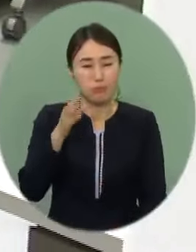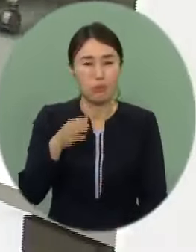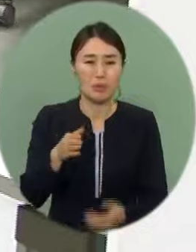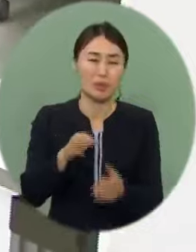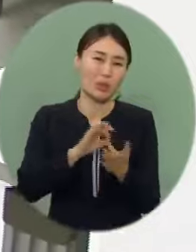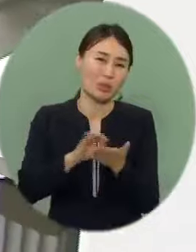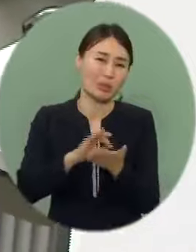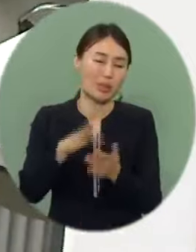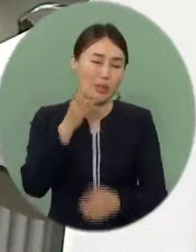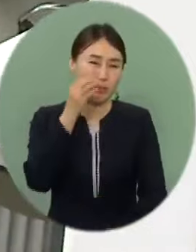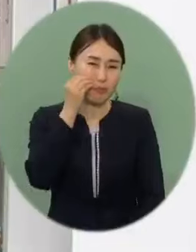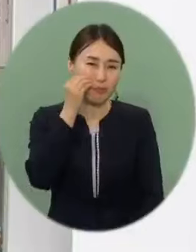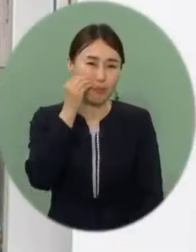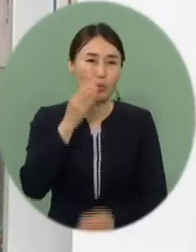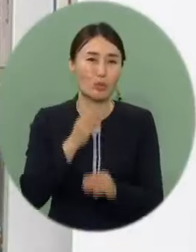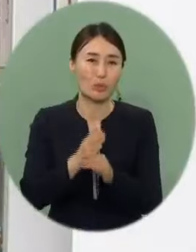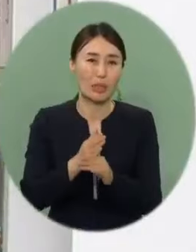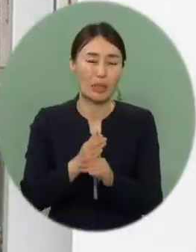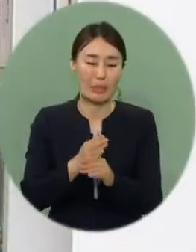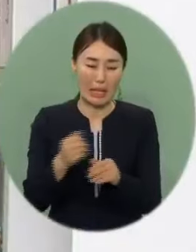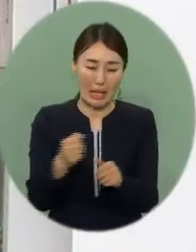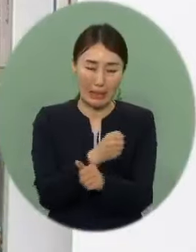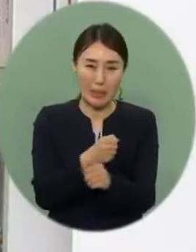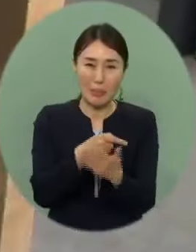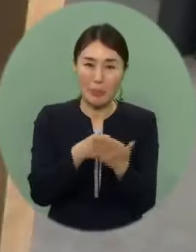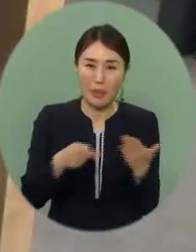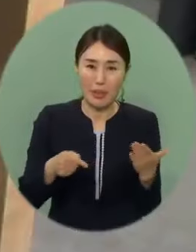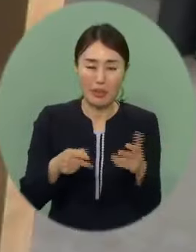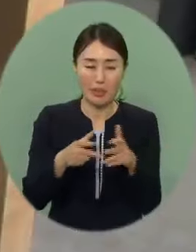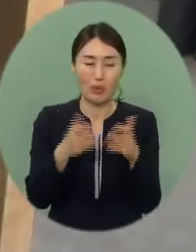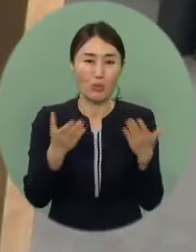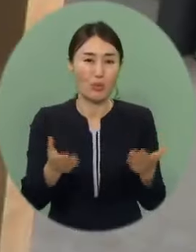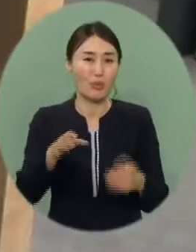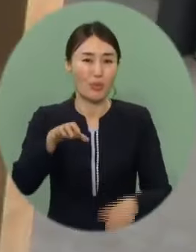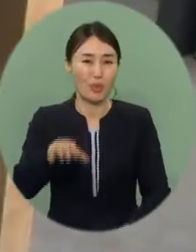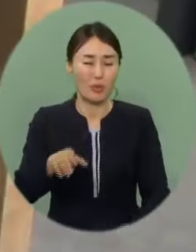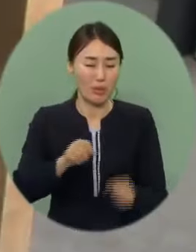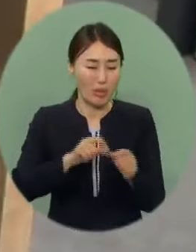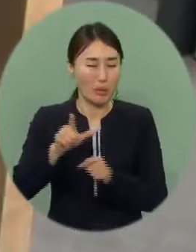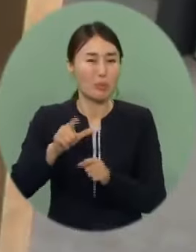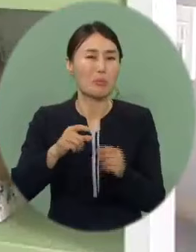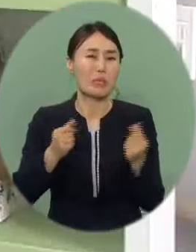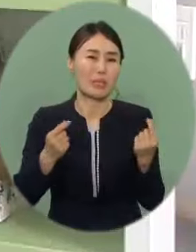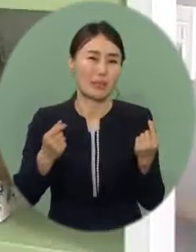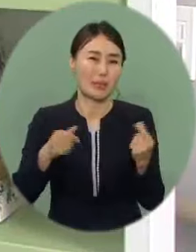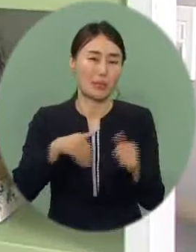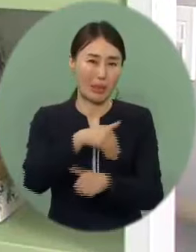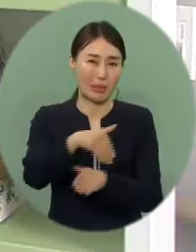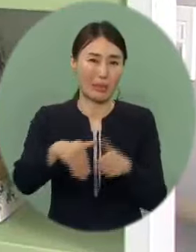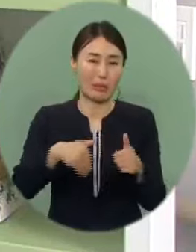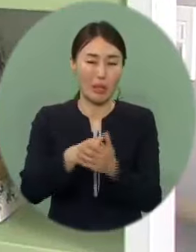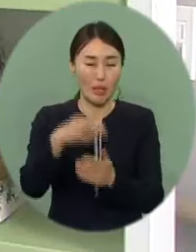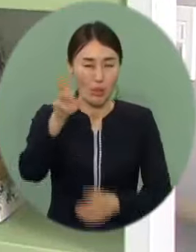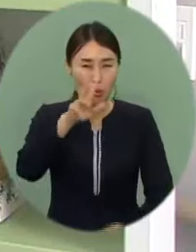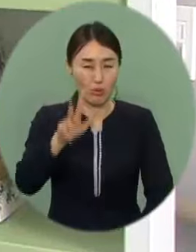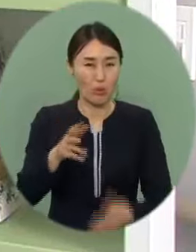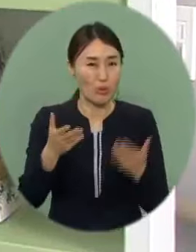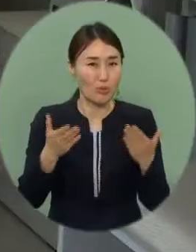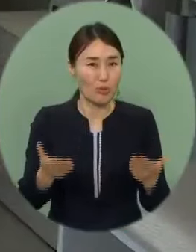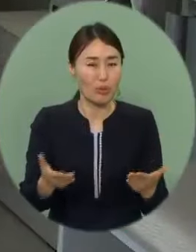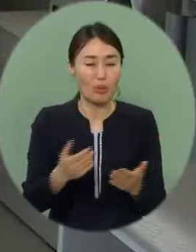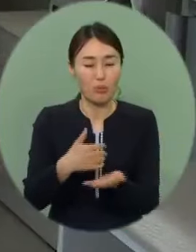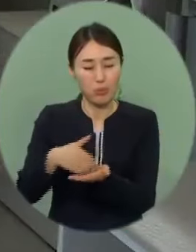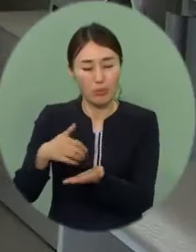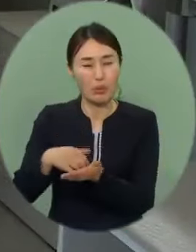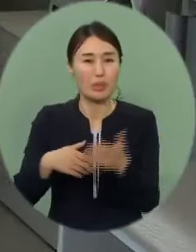못하고 있습니다 학대피해 장애인 쉼터가 대부분 비슷한 상황입니다 전국에 있는 쉼터는